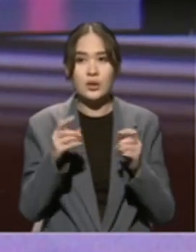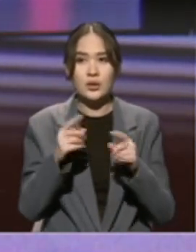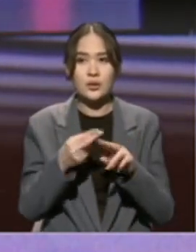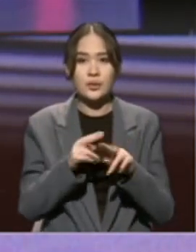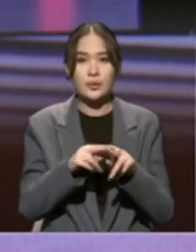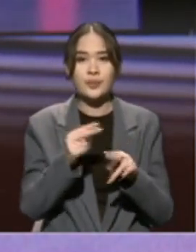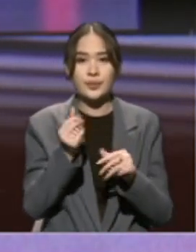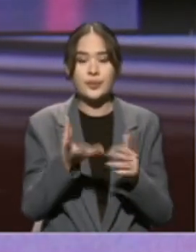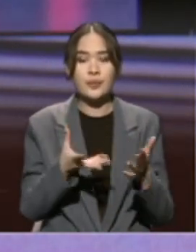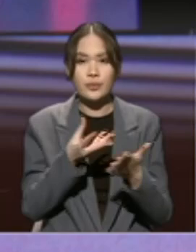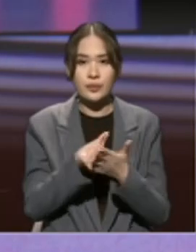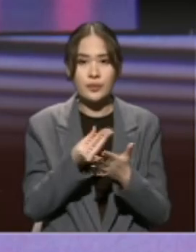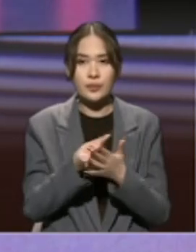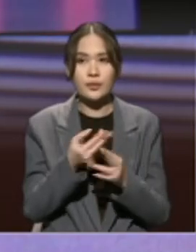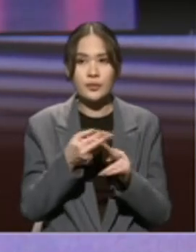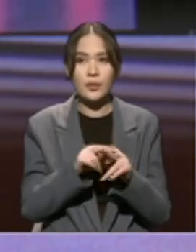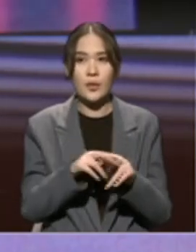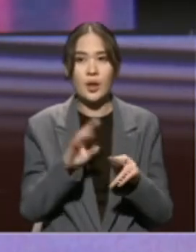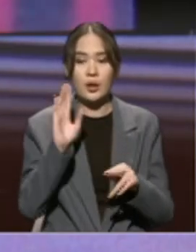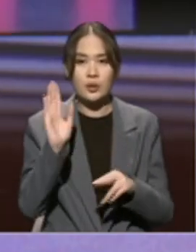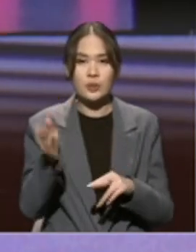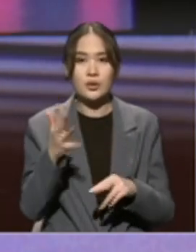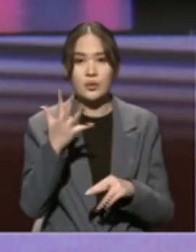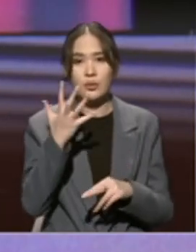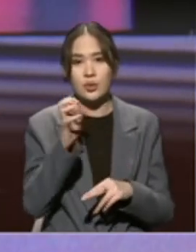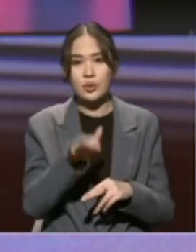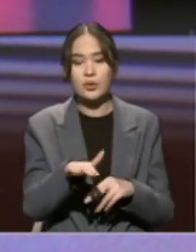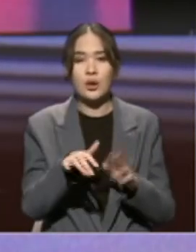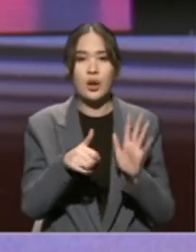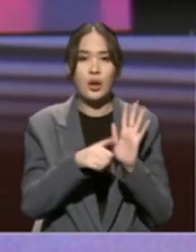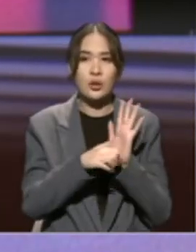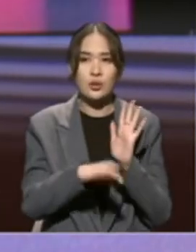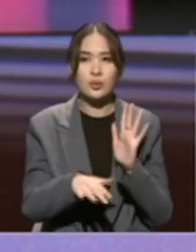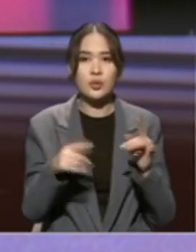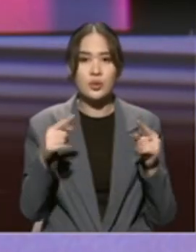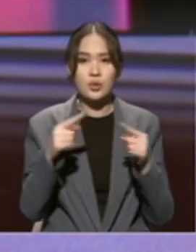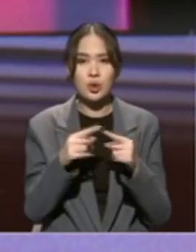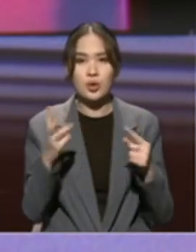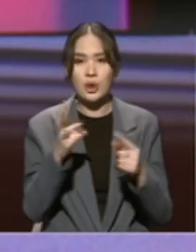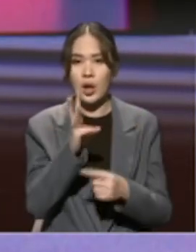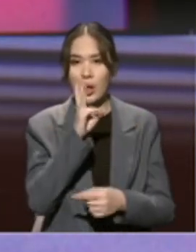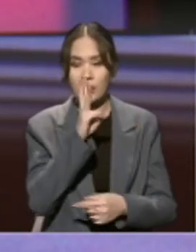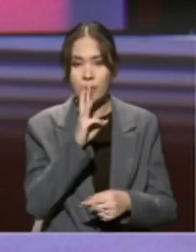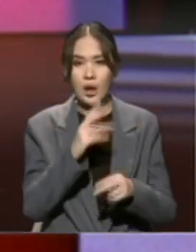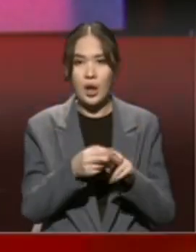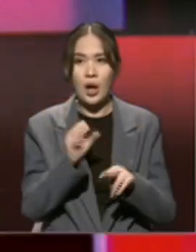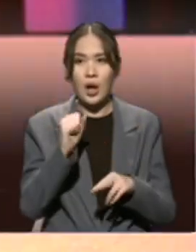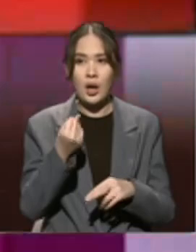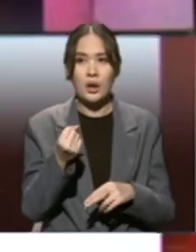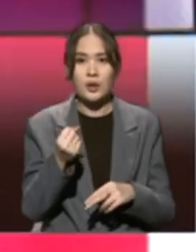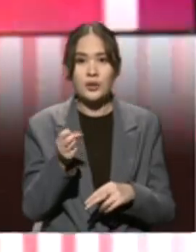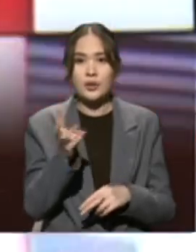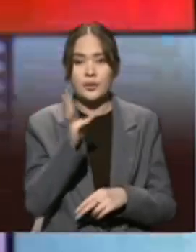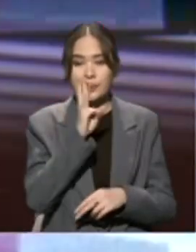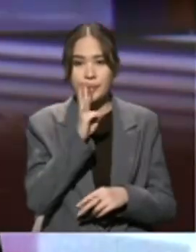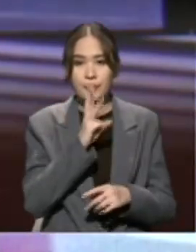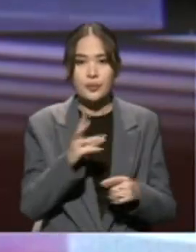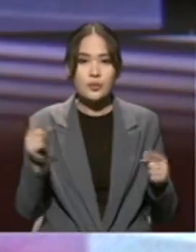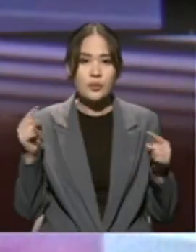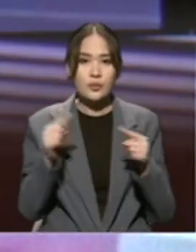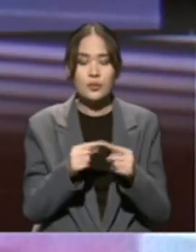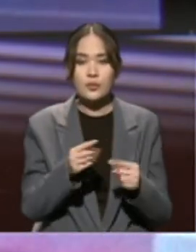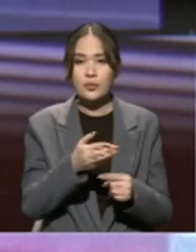табыс көзін растап алатын болса, онда шынымен 500 мың 600 мың ресми табыс болу керек. Ал десе де табыс көзін